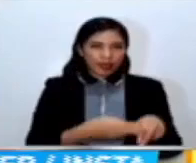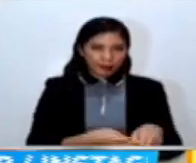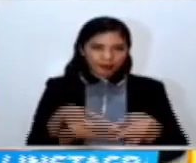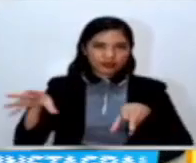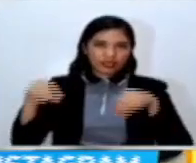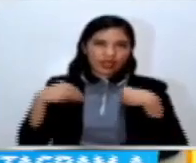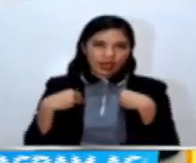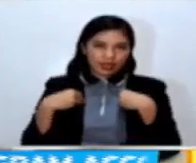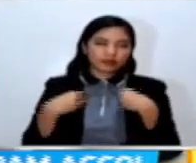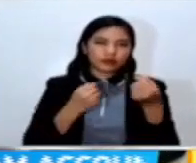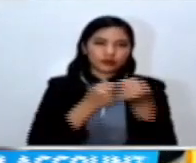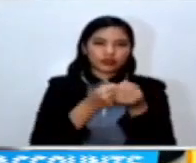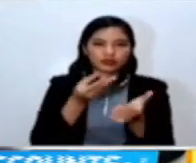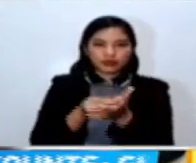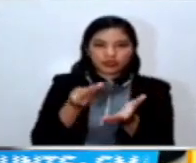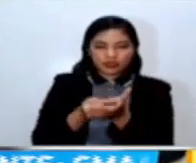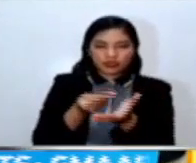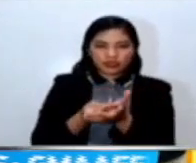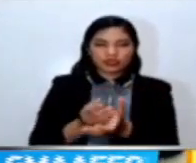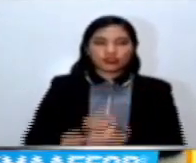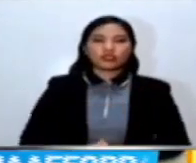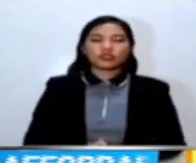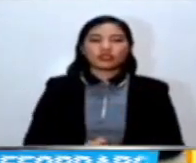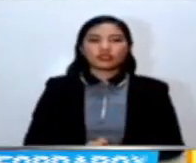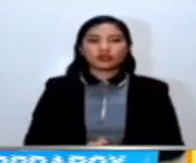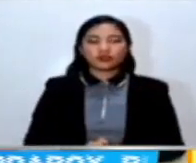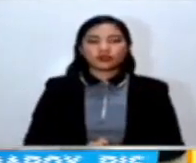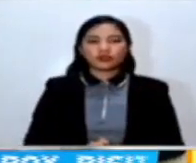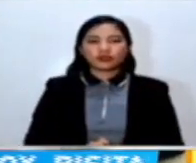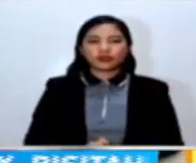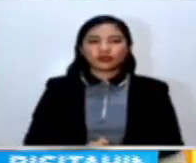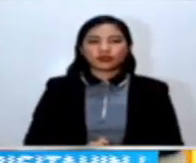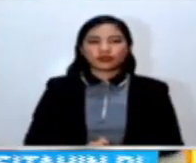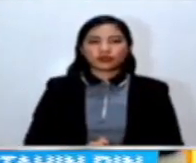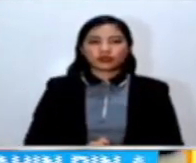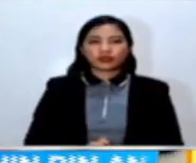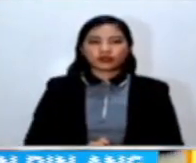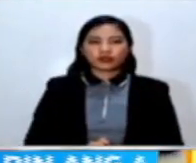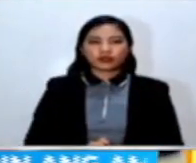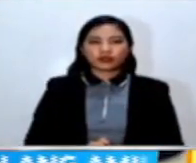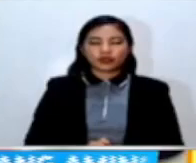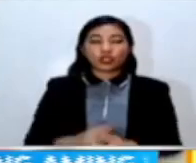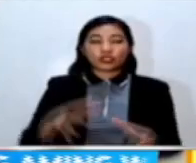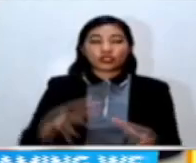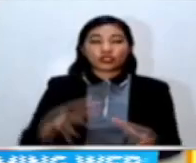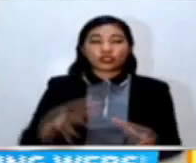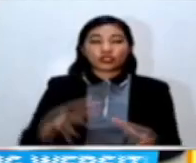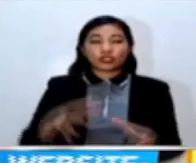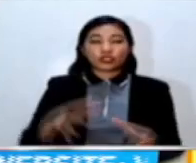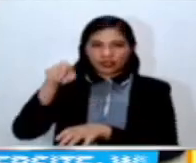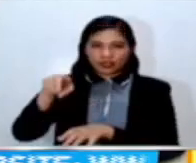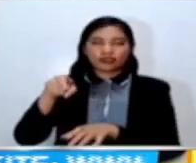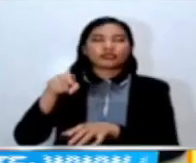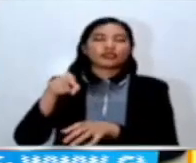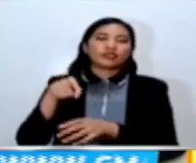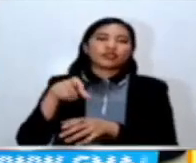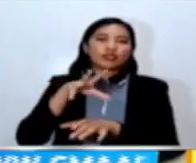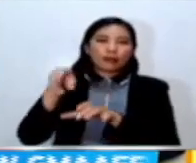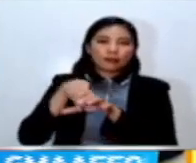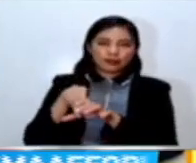sa distribution point ay yung mga kasama sa listahan. Ngayon, kung meron namang mga grievances,